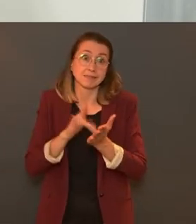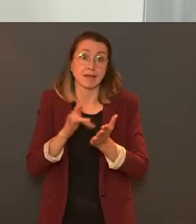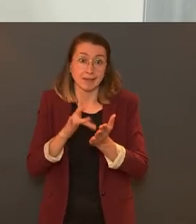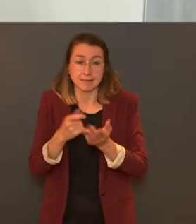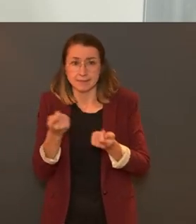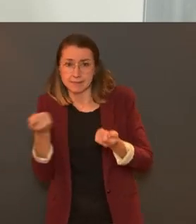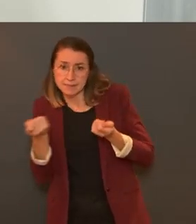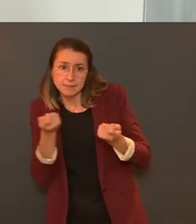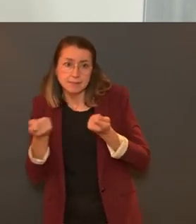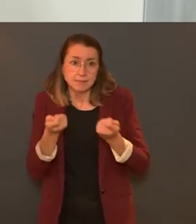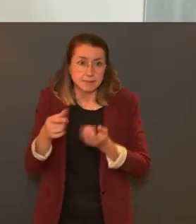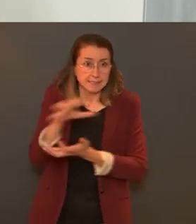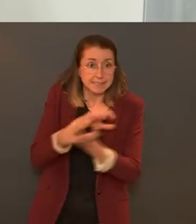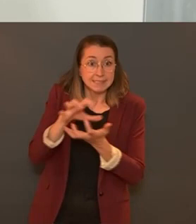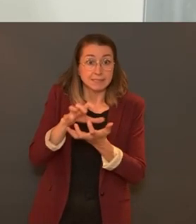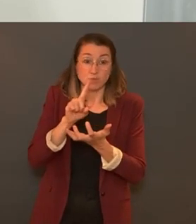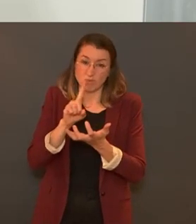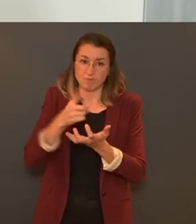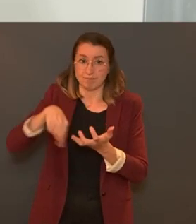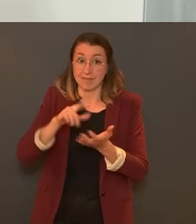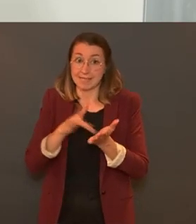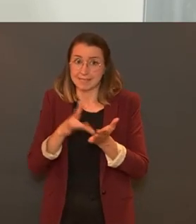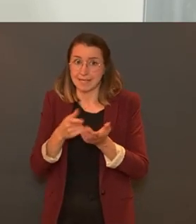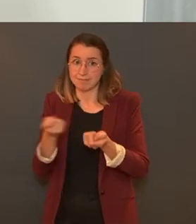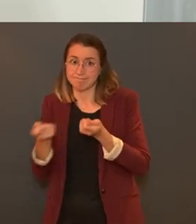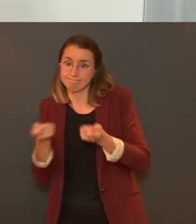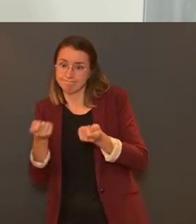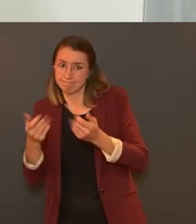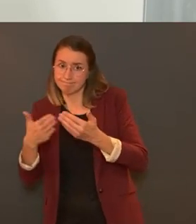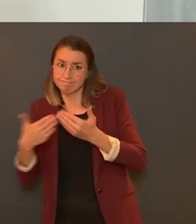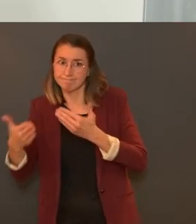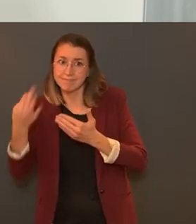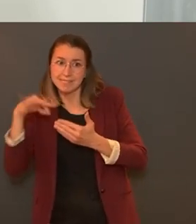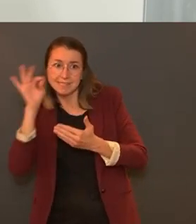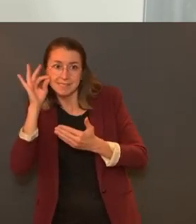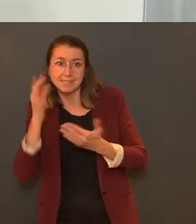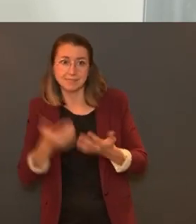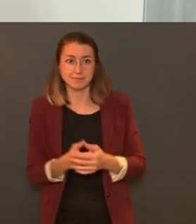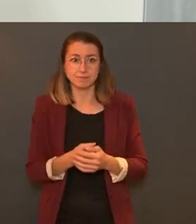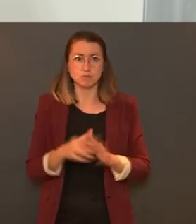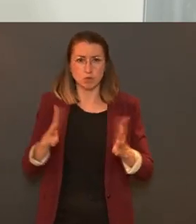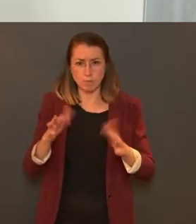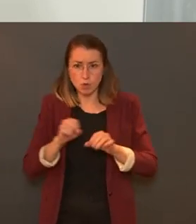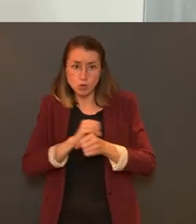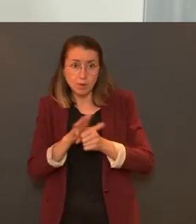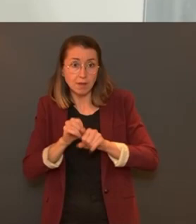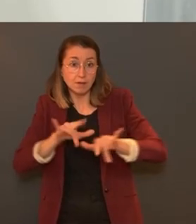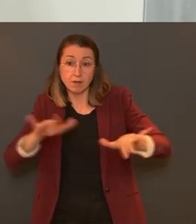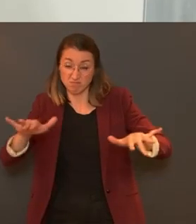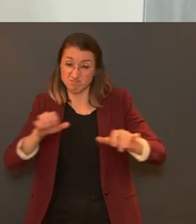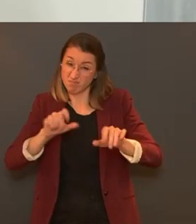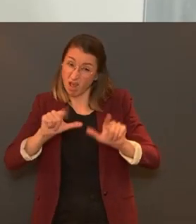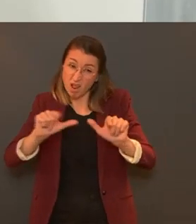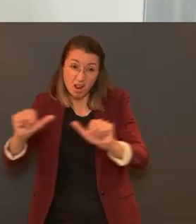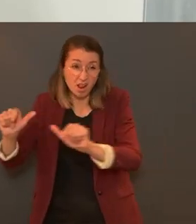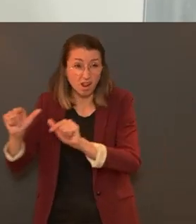risque que représente le coronavirus dans notre société. Non, nous ne sommes pas quittes du virus, mais nous